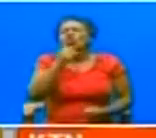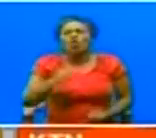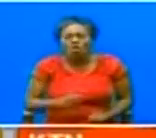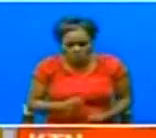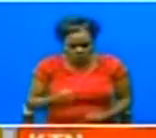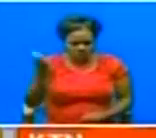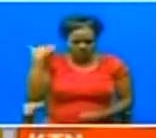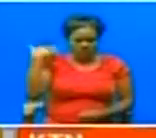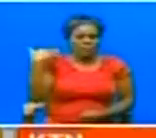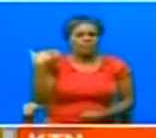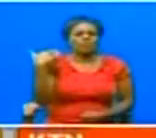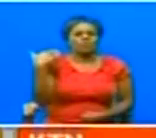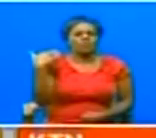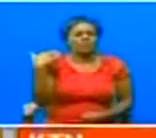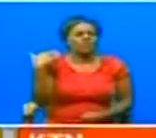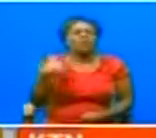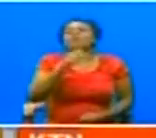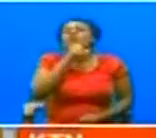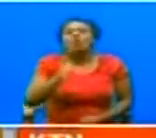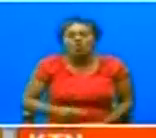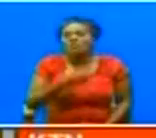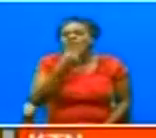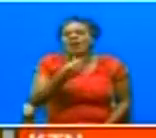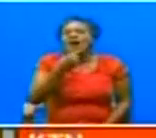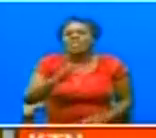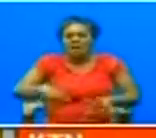mlisikia, hatukufanyika na sisi, ni babu ndo ameoza.